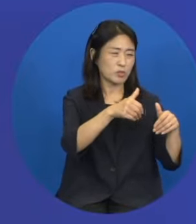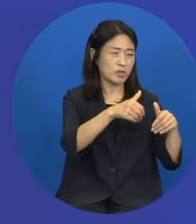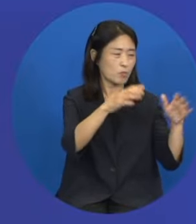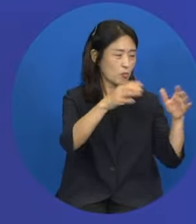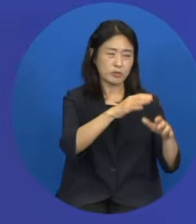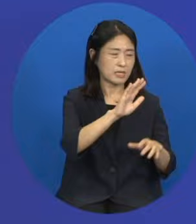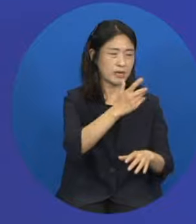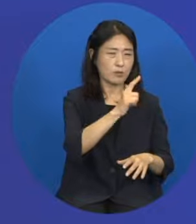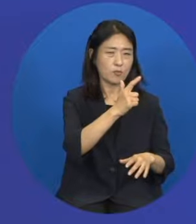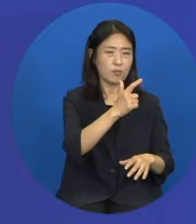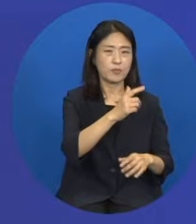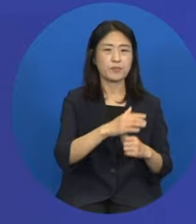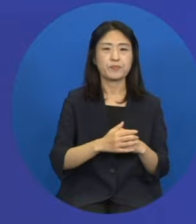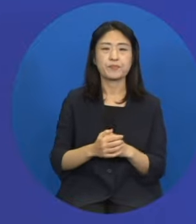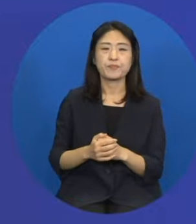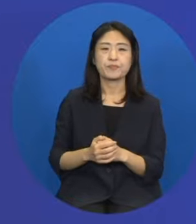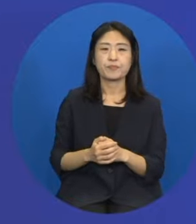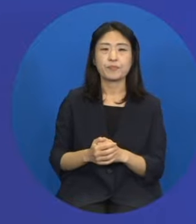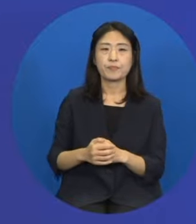혼자인데.